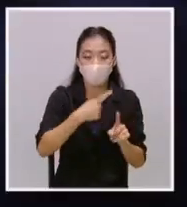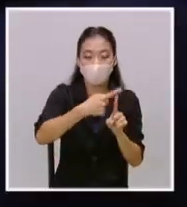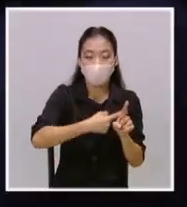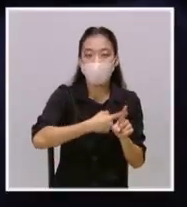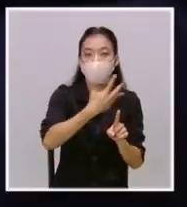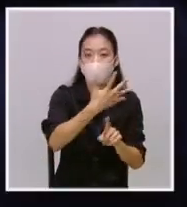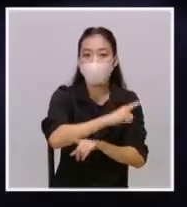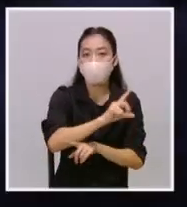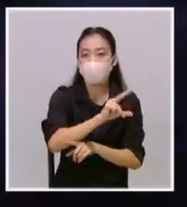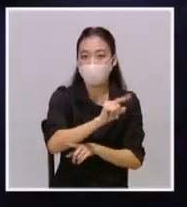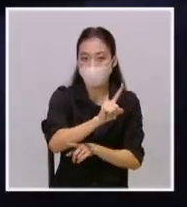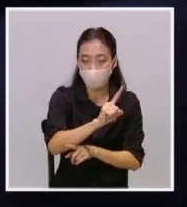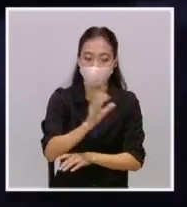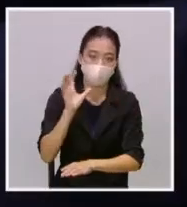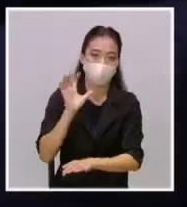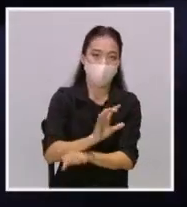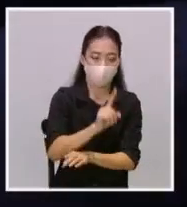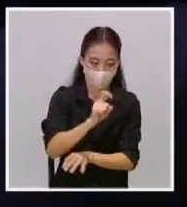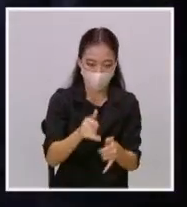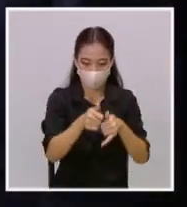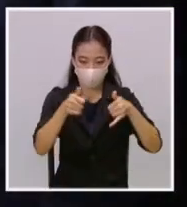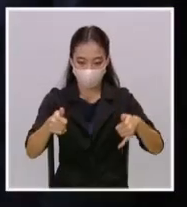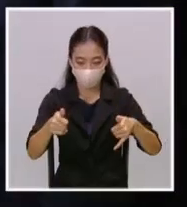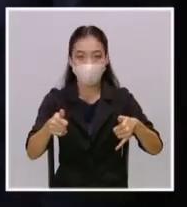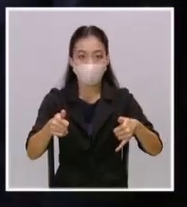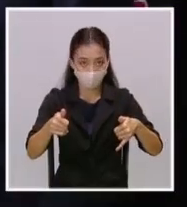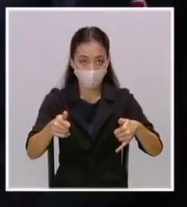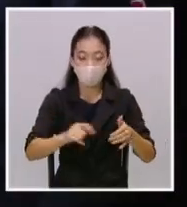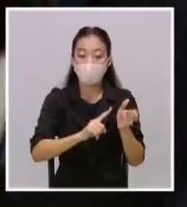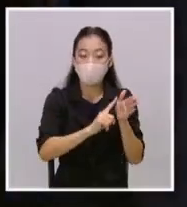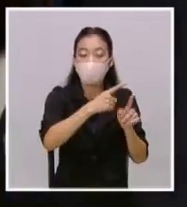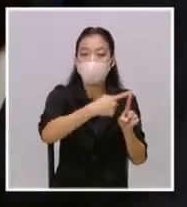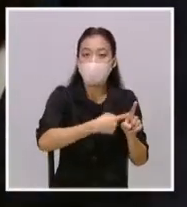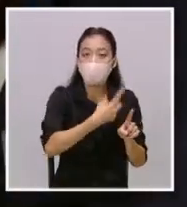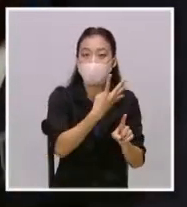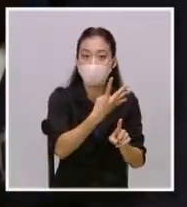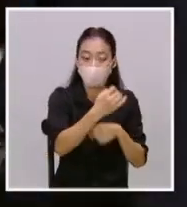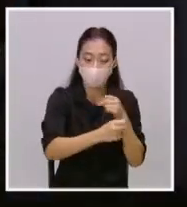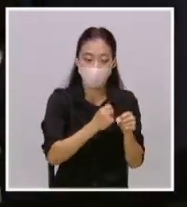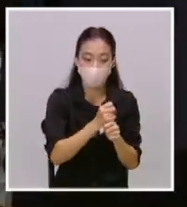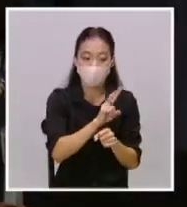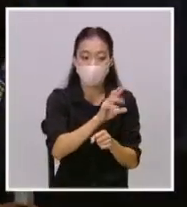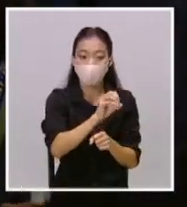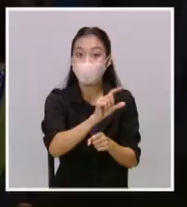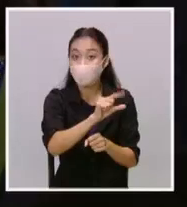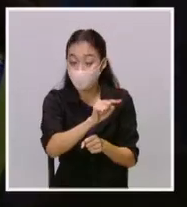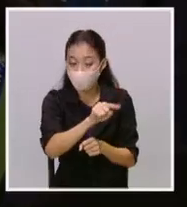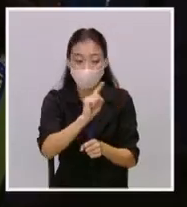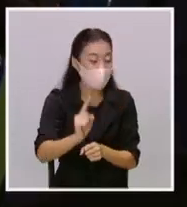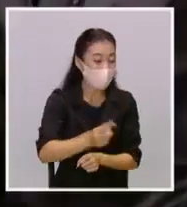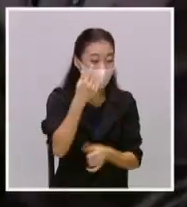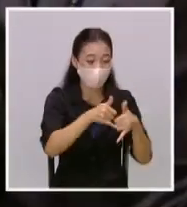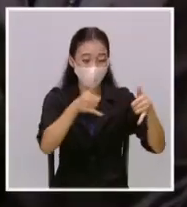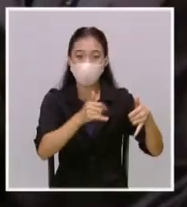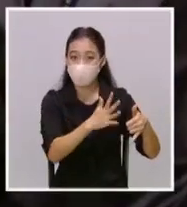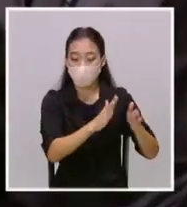มนับเป็นการคุมเข้มครั้งแรกนับตั้งแต่เดือนเมษายนปี2020ก็คือออกกฎมาครับว่าห้